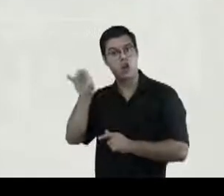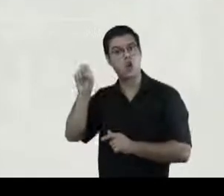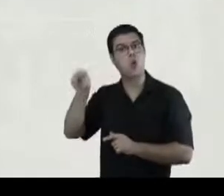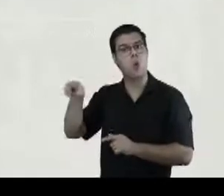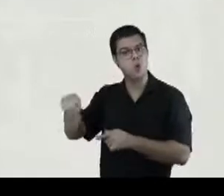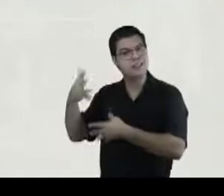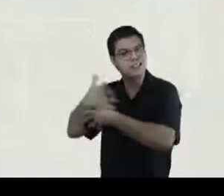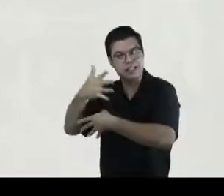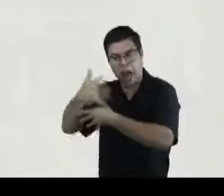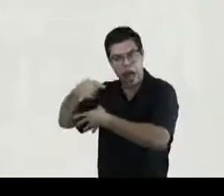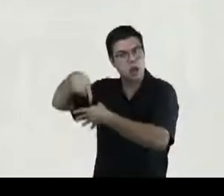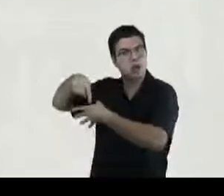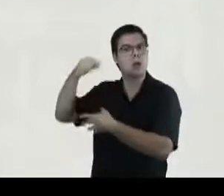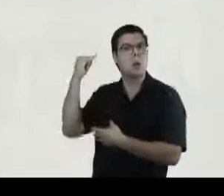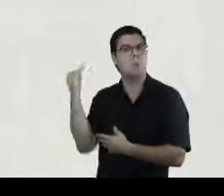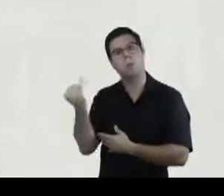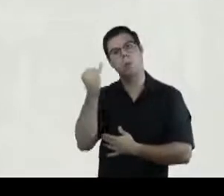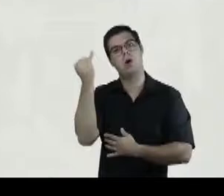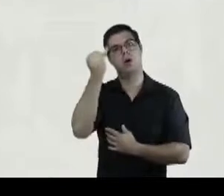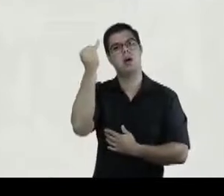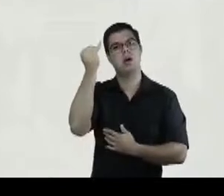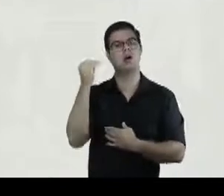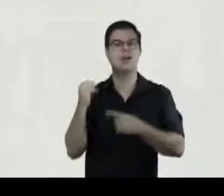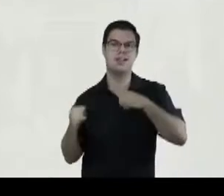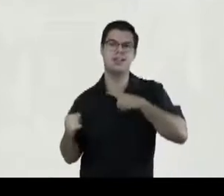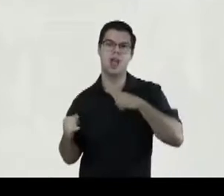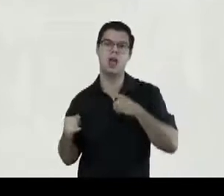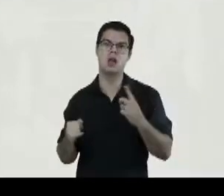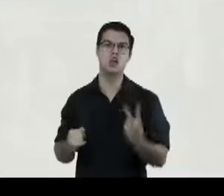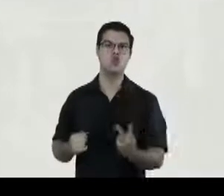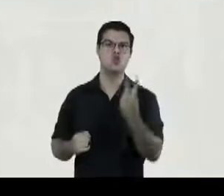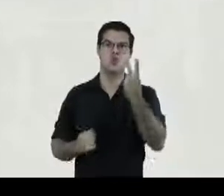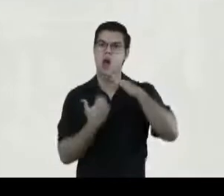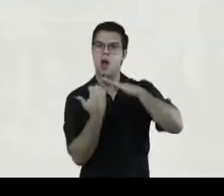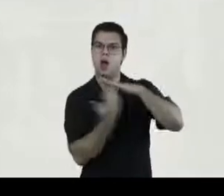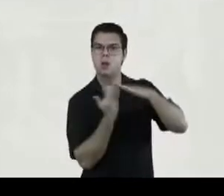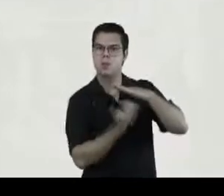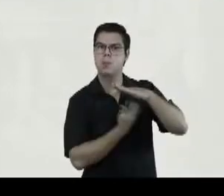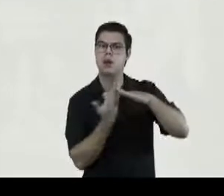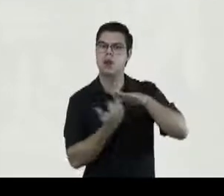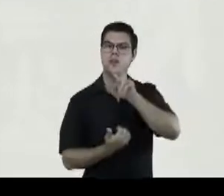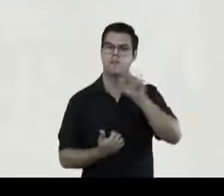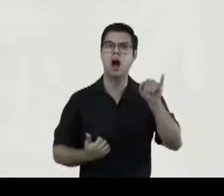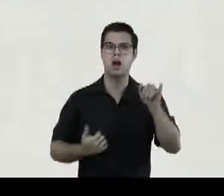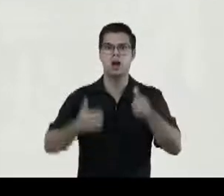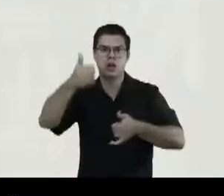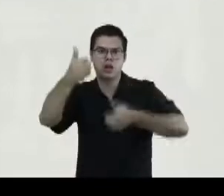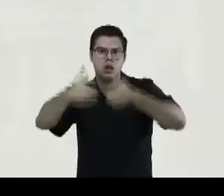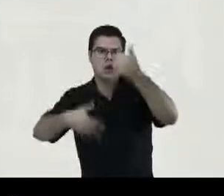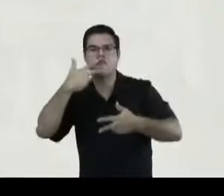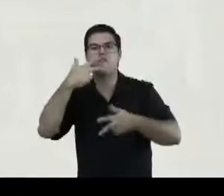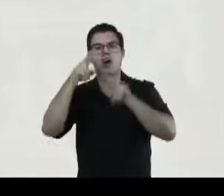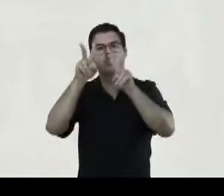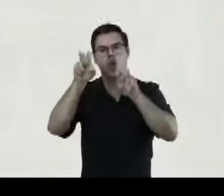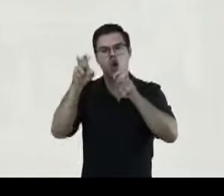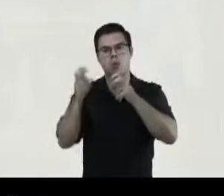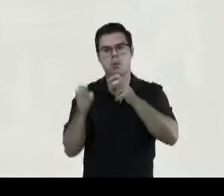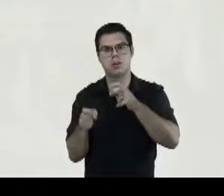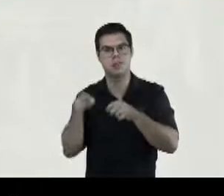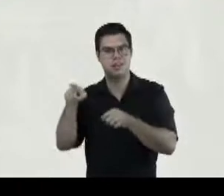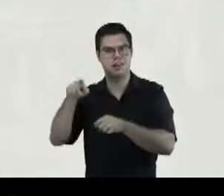trois autres entreprises qui vont être lancées pour décrire la production lyonnaise. Le premier est